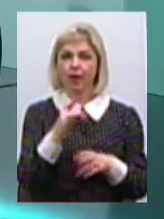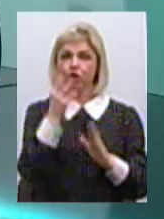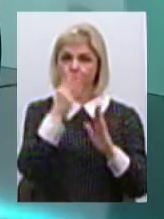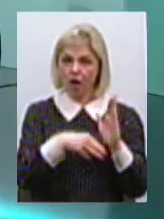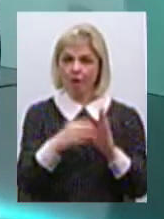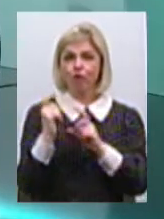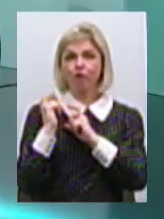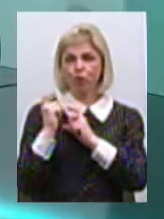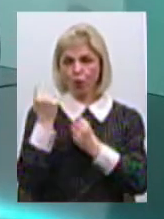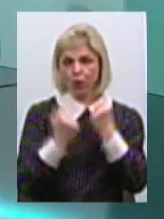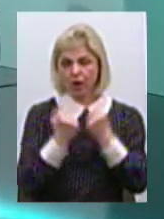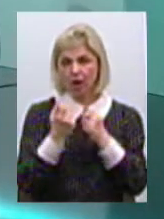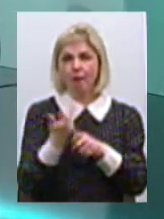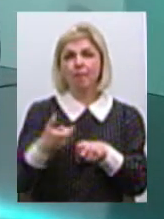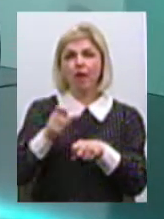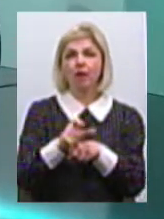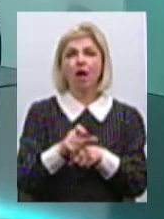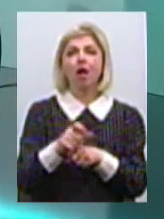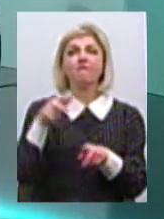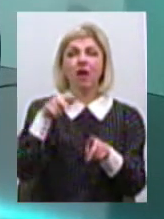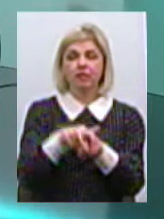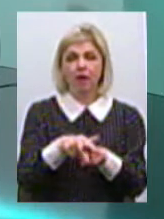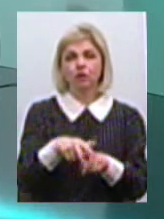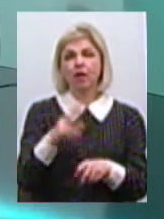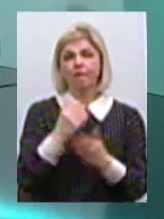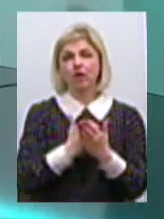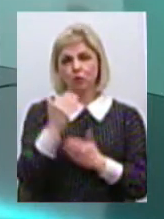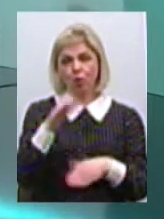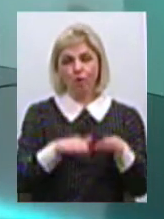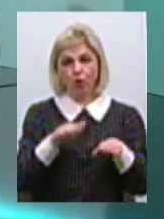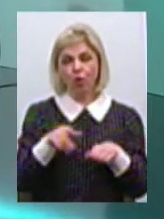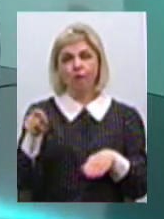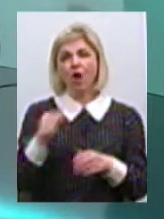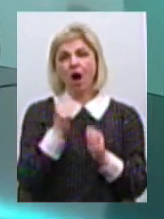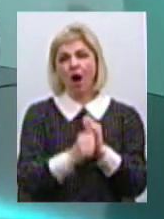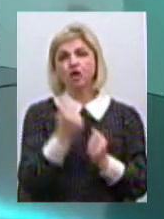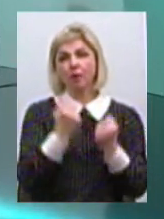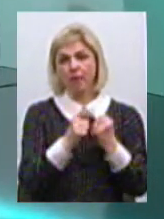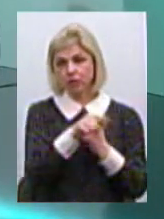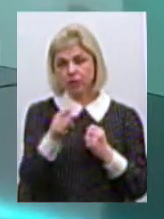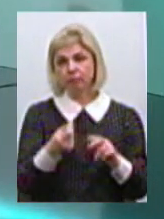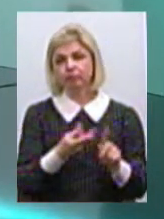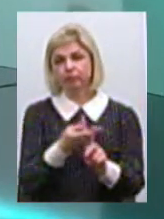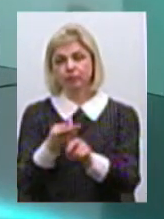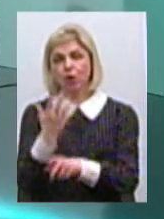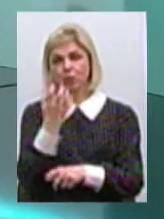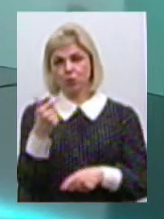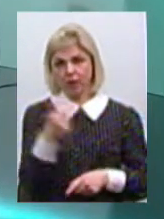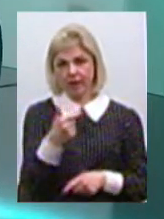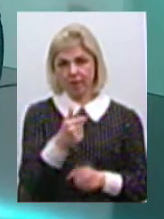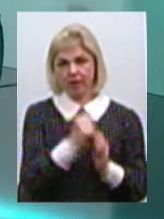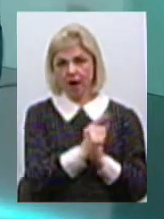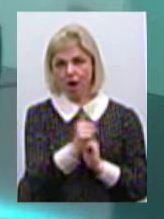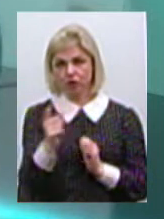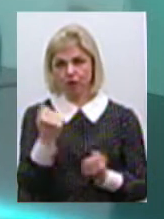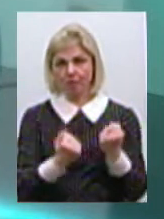із перевантаженням над високою вагою, вони брали з кожної по 500 гривень. Ну, по-перше,